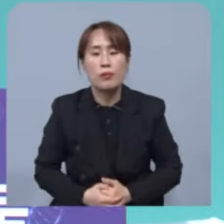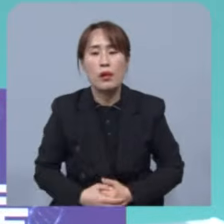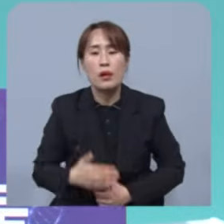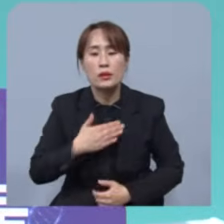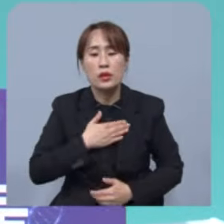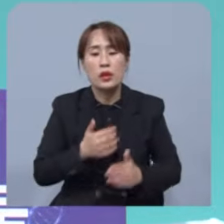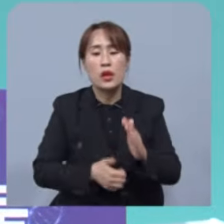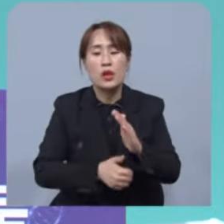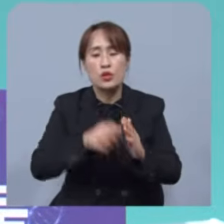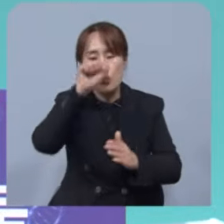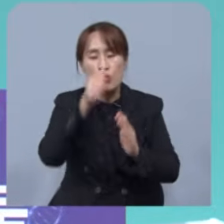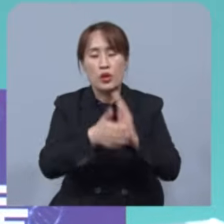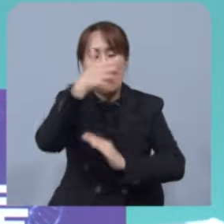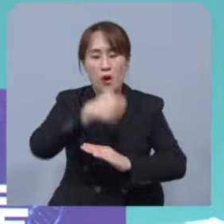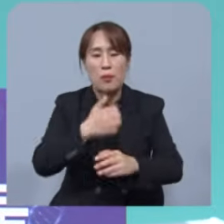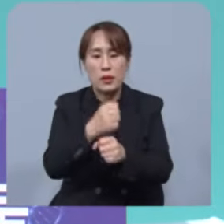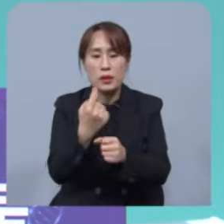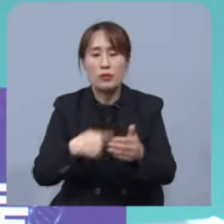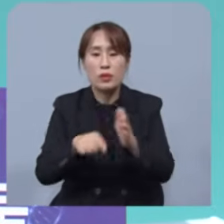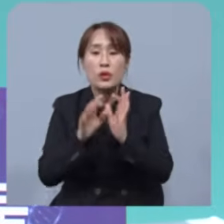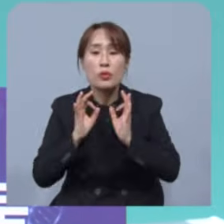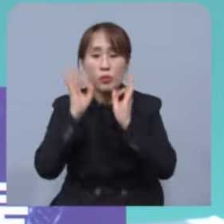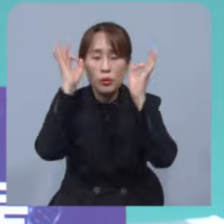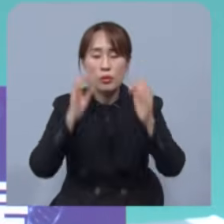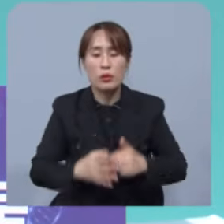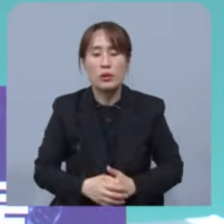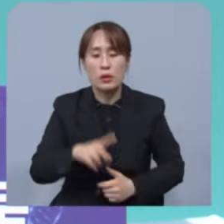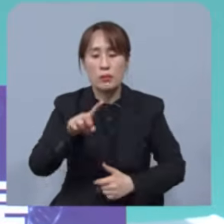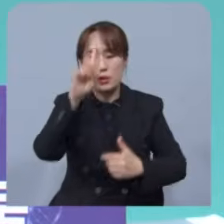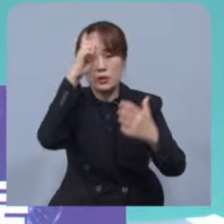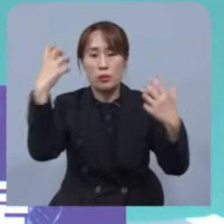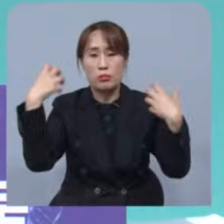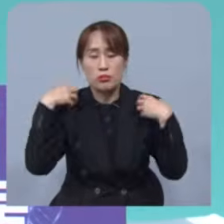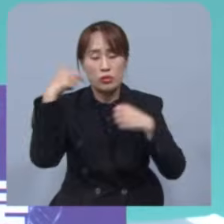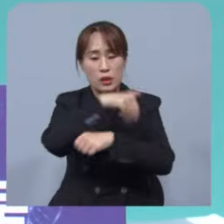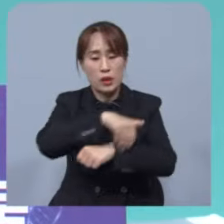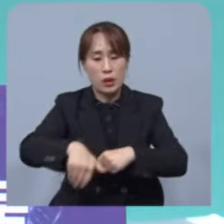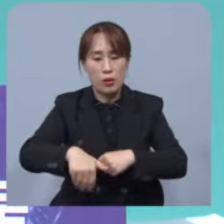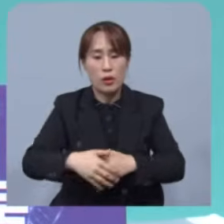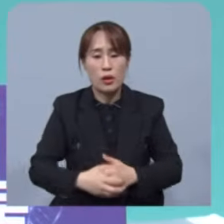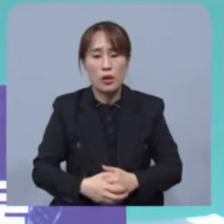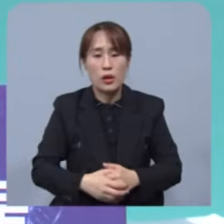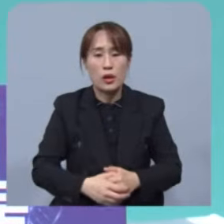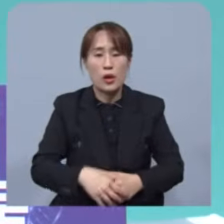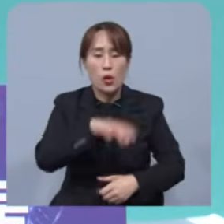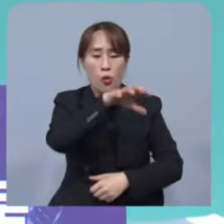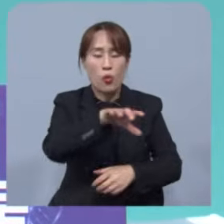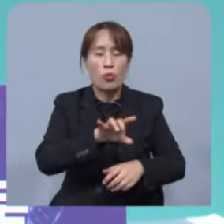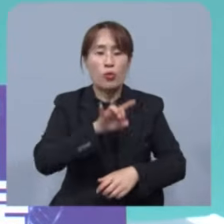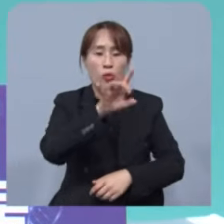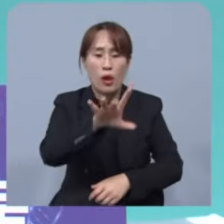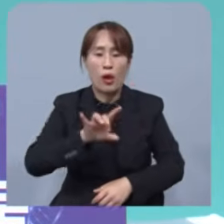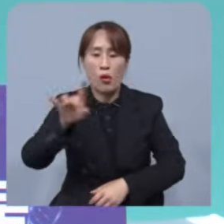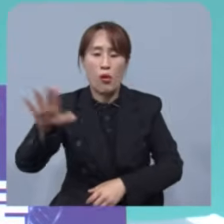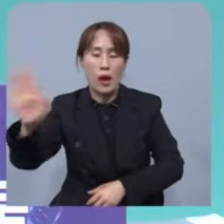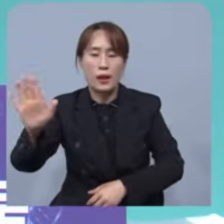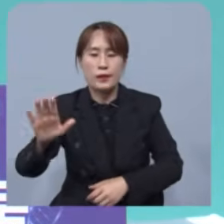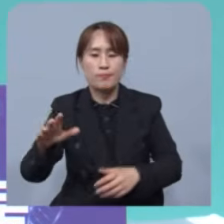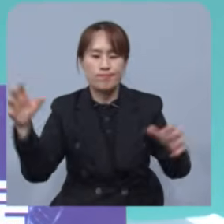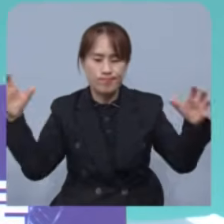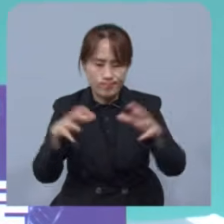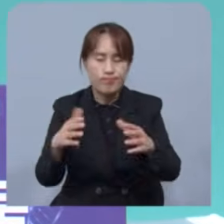결과를 만들기 위해서 노력하기 때문에 이번 정부 정책은 막 여러 군데 나누기보다는 집중할 가능성이 많죠. 그래서